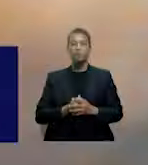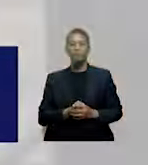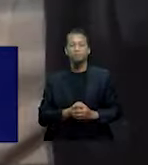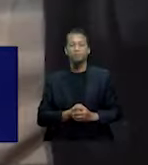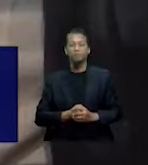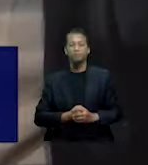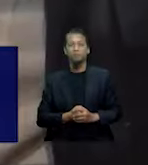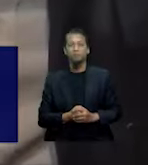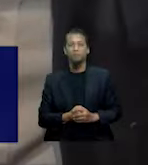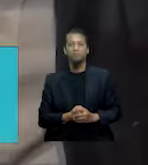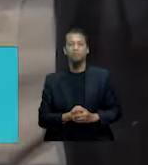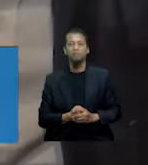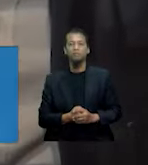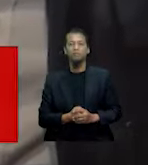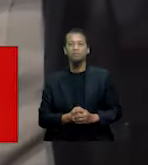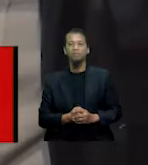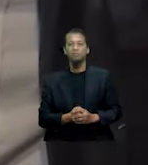Perindo. Ya,